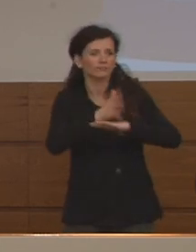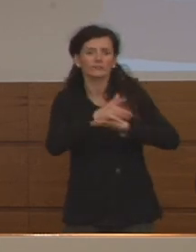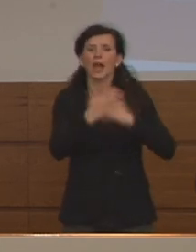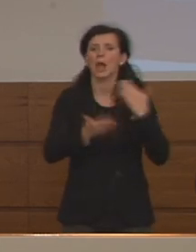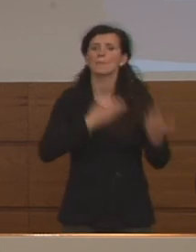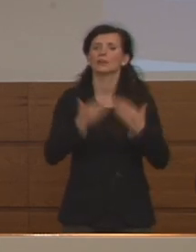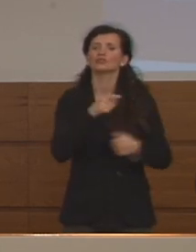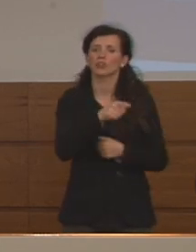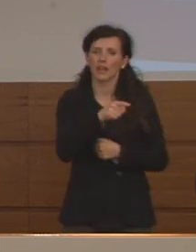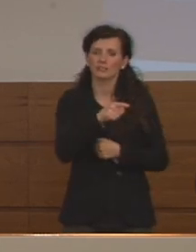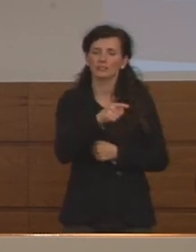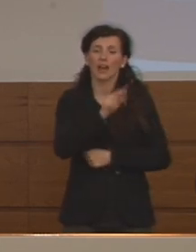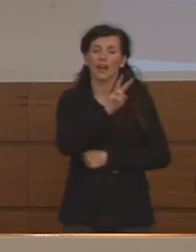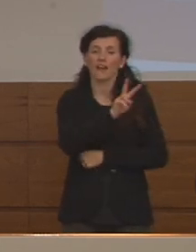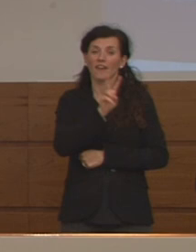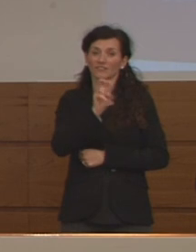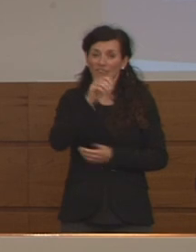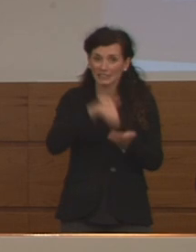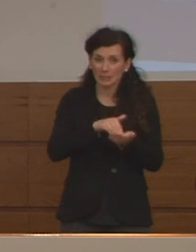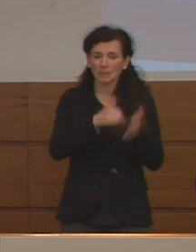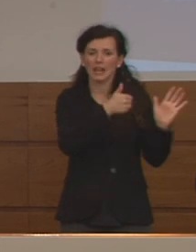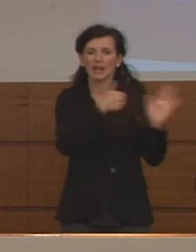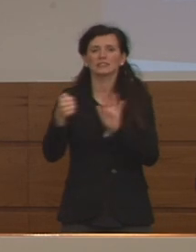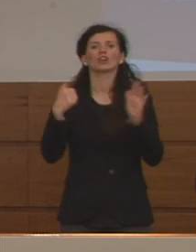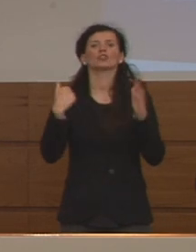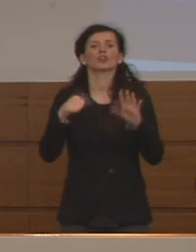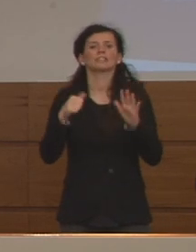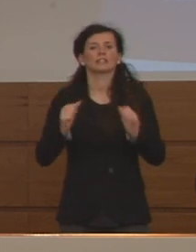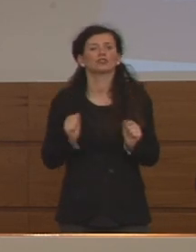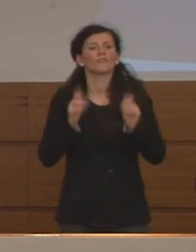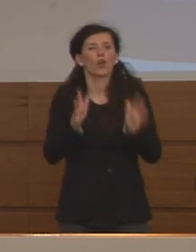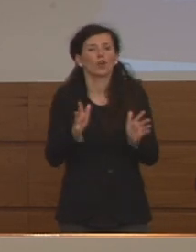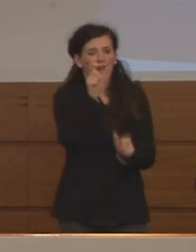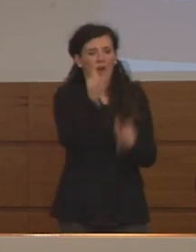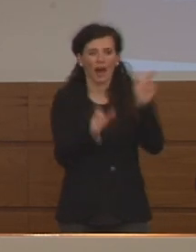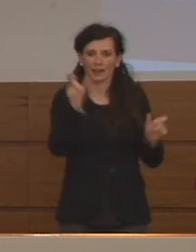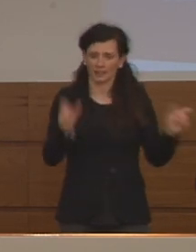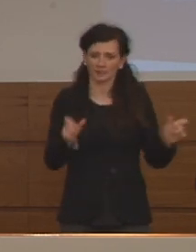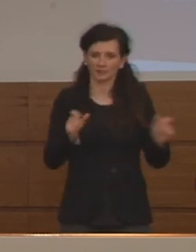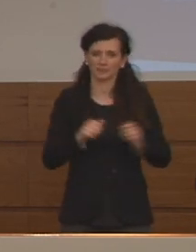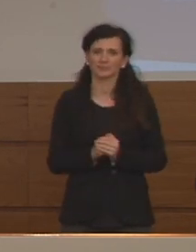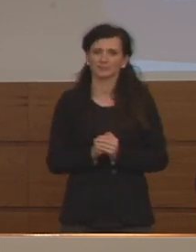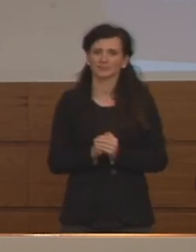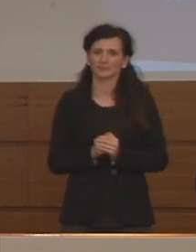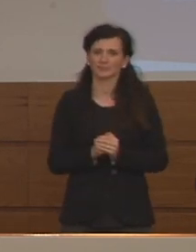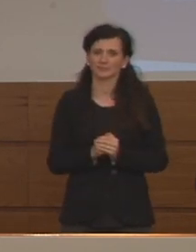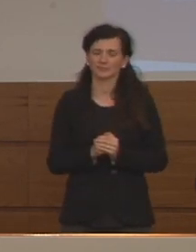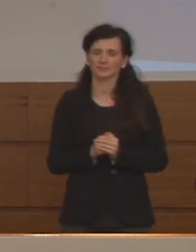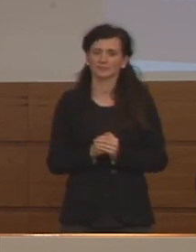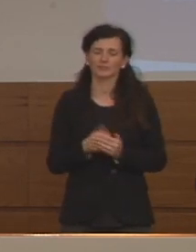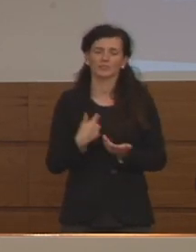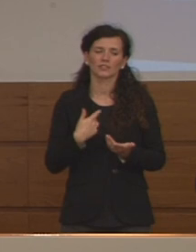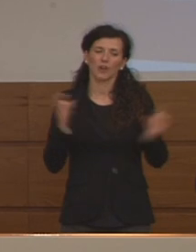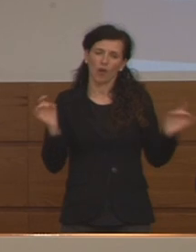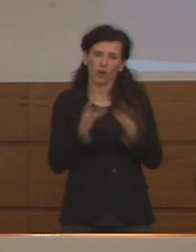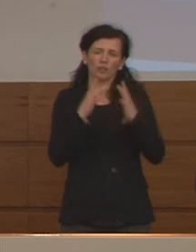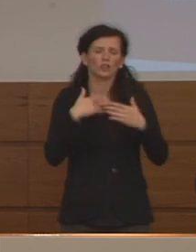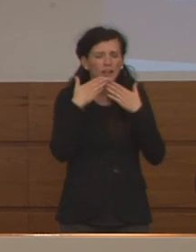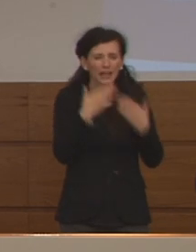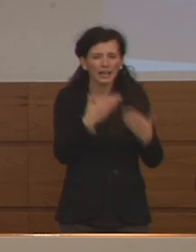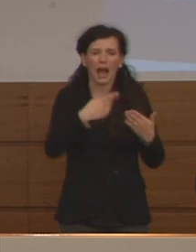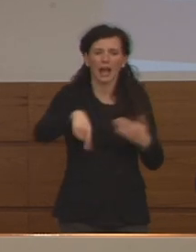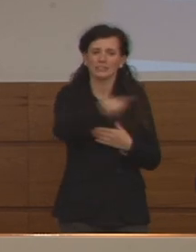siamo a 20.600 16 volontari impiegati voglio ringraziare loro come voglio ringraziare